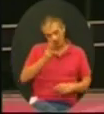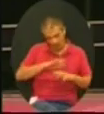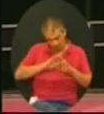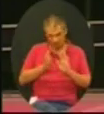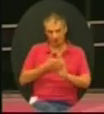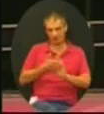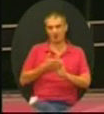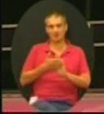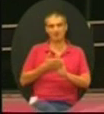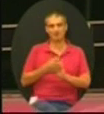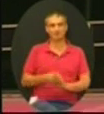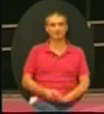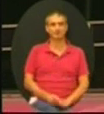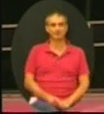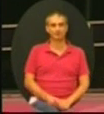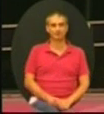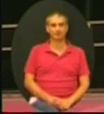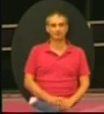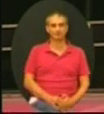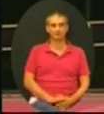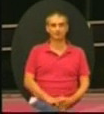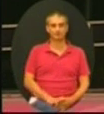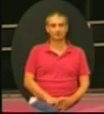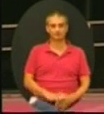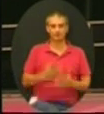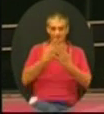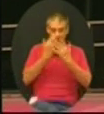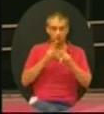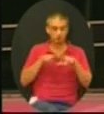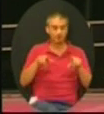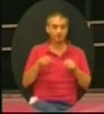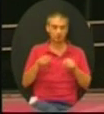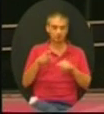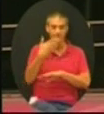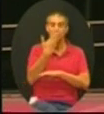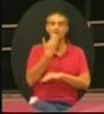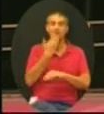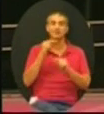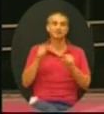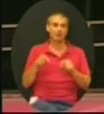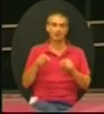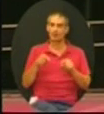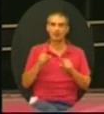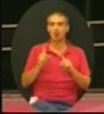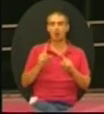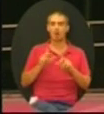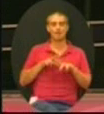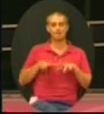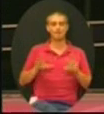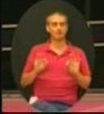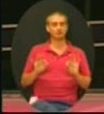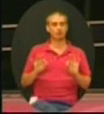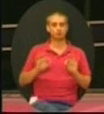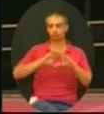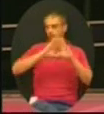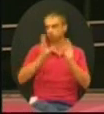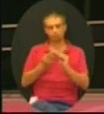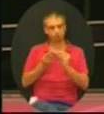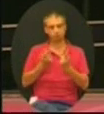הכל. ברור לחלוטין שהמציאות במדינת ישראל היא לא מציאות